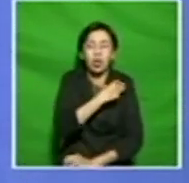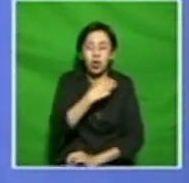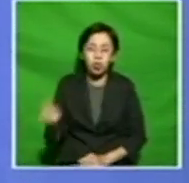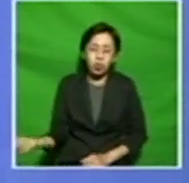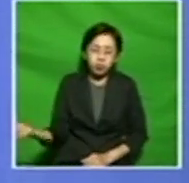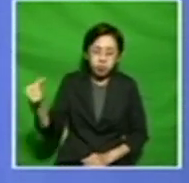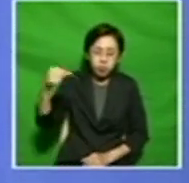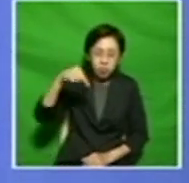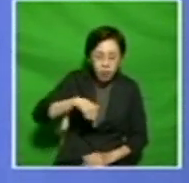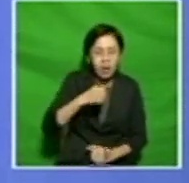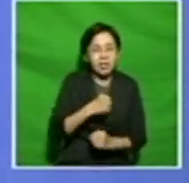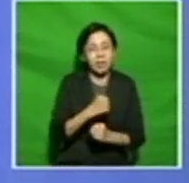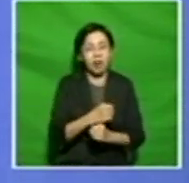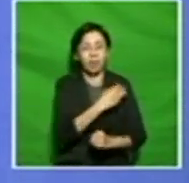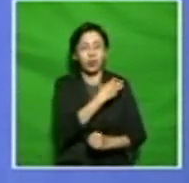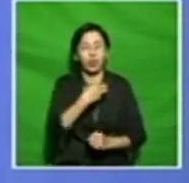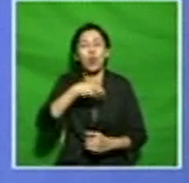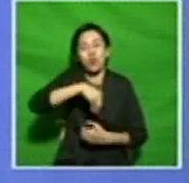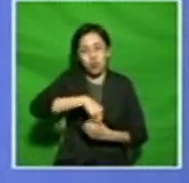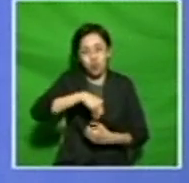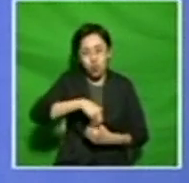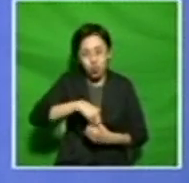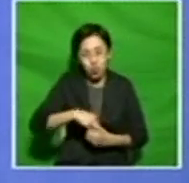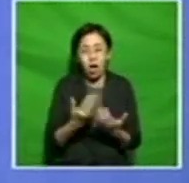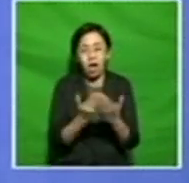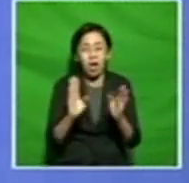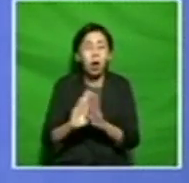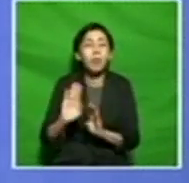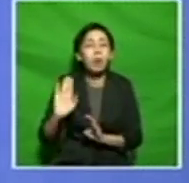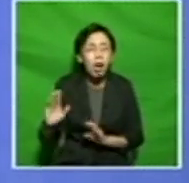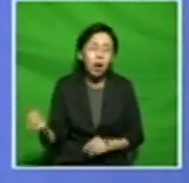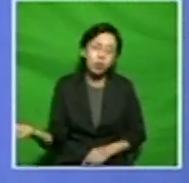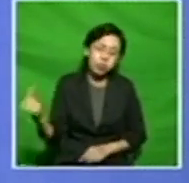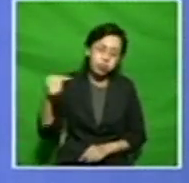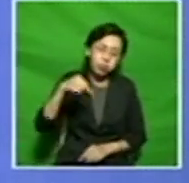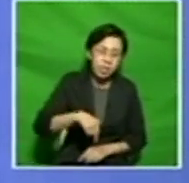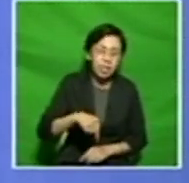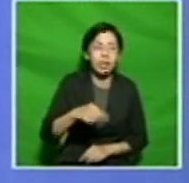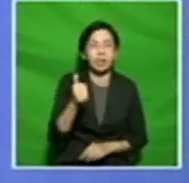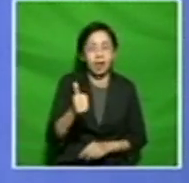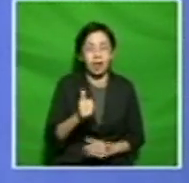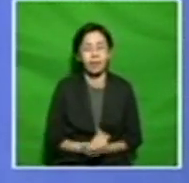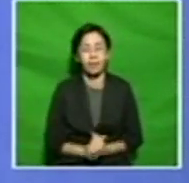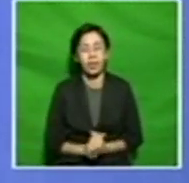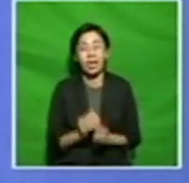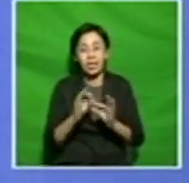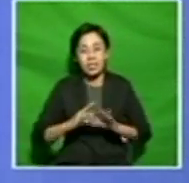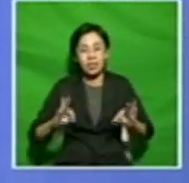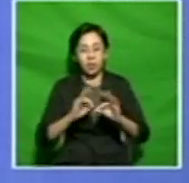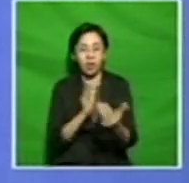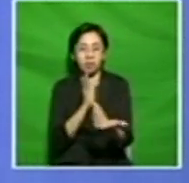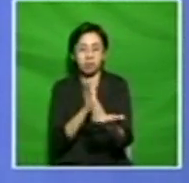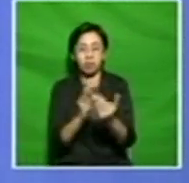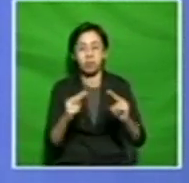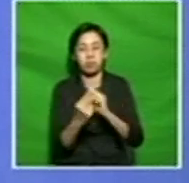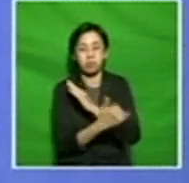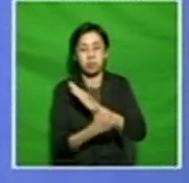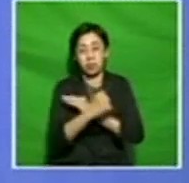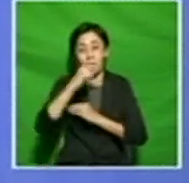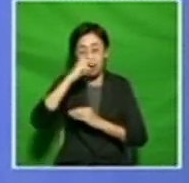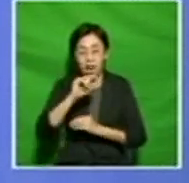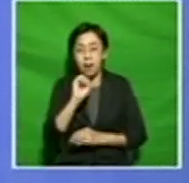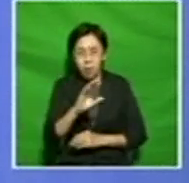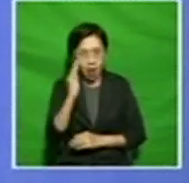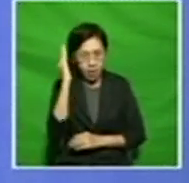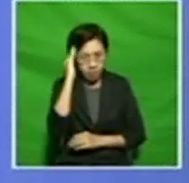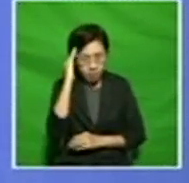าประจำทำการรวมทั้งสมาชิกในครอบครัวของเขาก็ต้องเข้ามาได้โดยแจ้งกระทรวงการต่างประเทศของไทยแล้ว